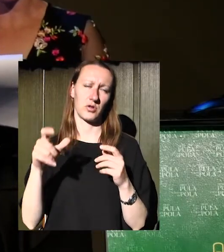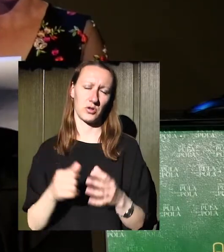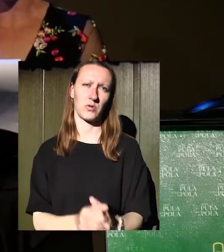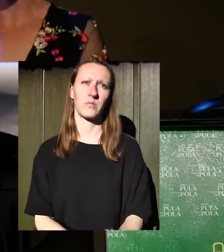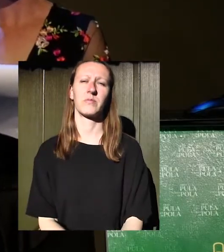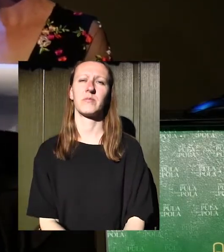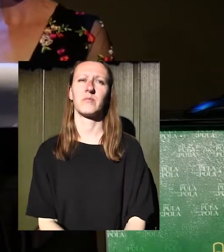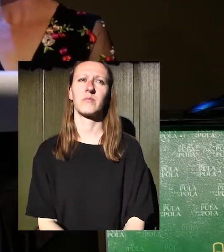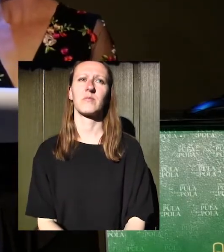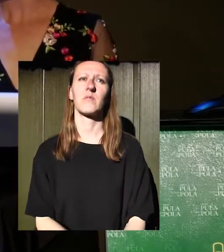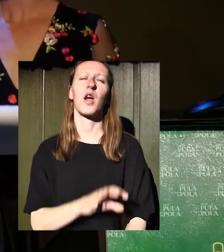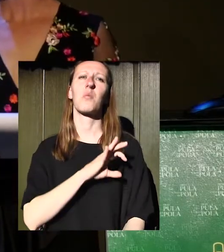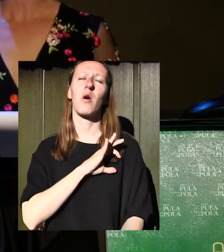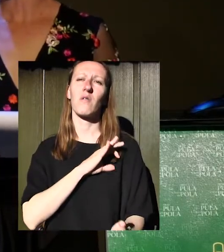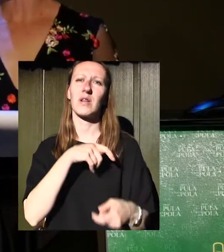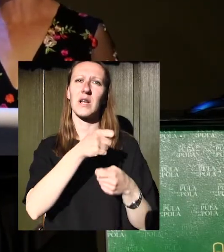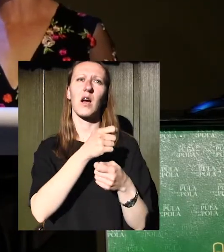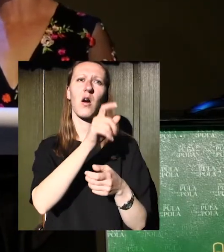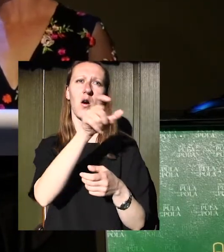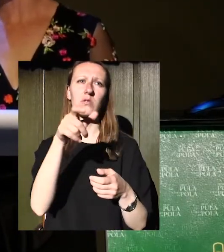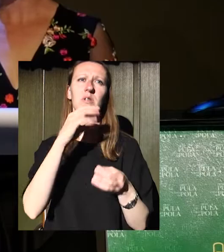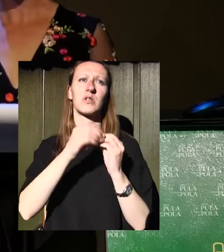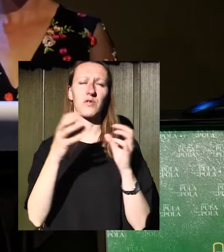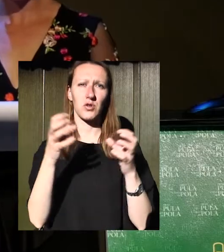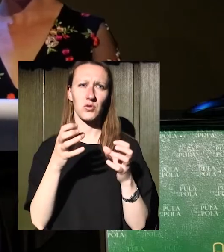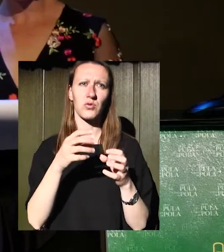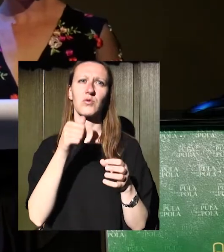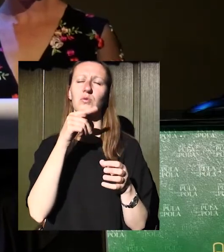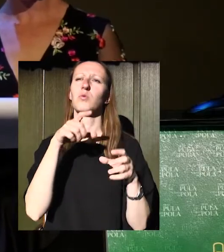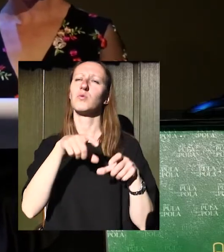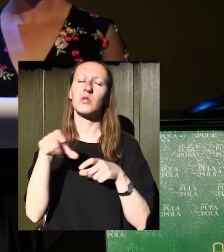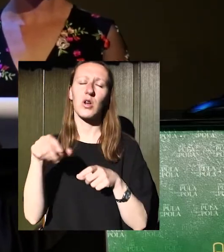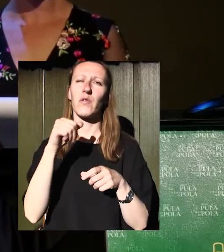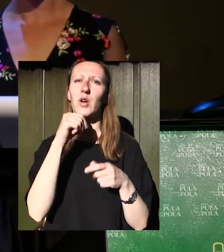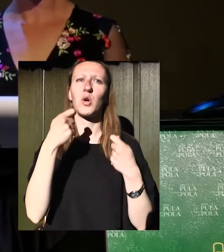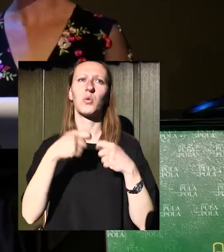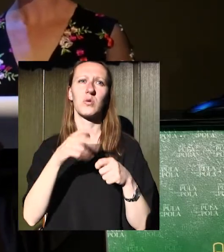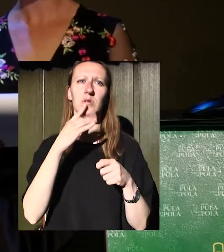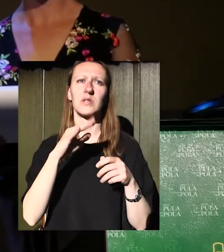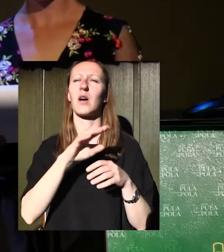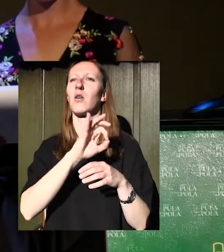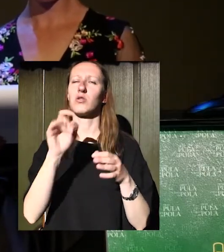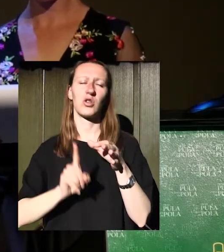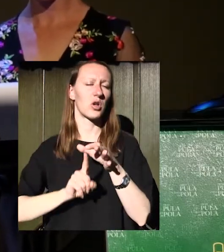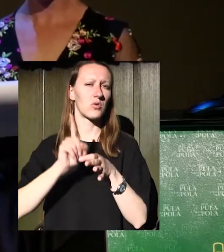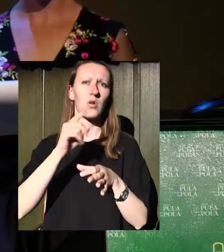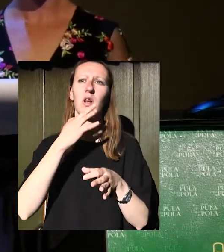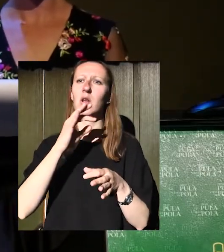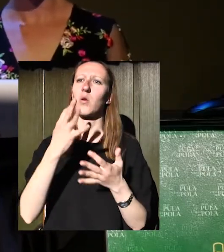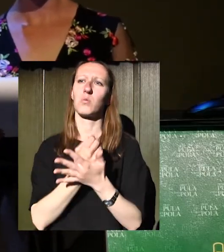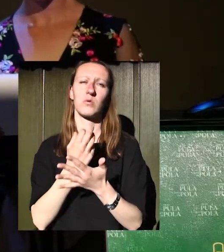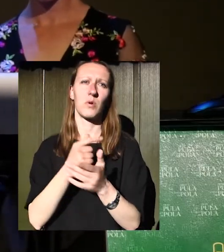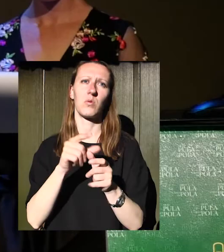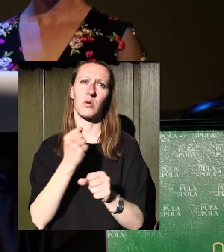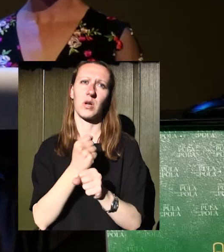Tiziano Sošić. Povelja se dodjeljuje pravnim osobama, trgovačkim društvima, ustanovama i udrugama za izvanredne rezultate i